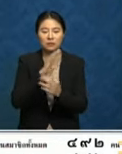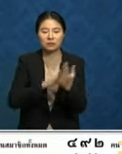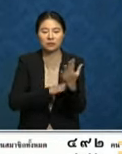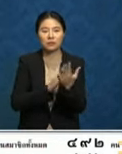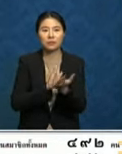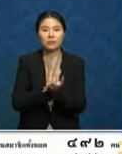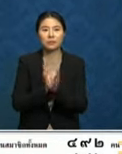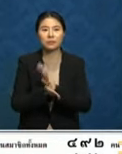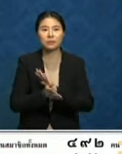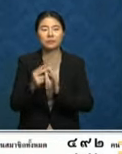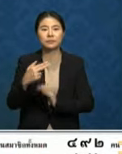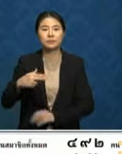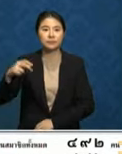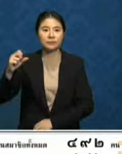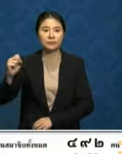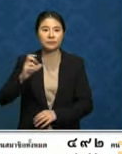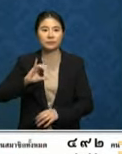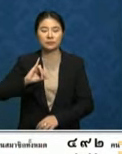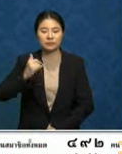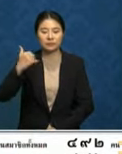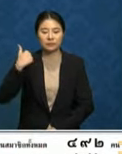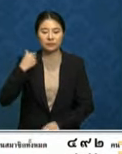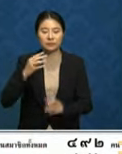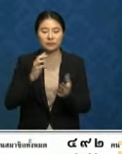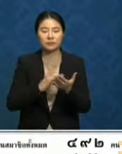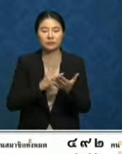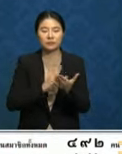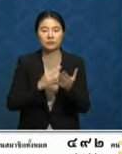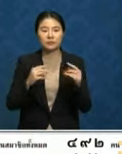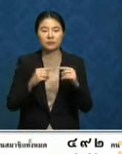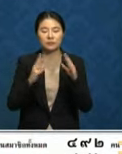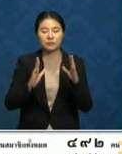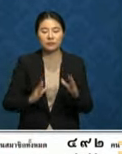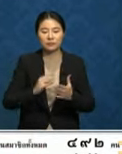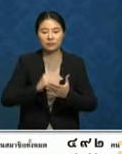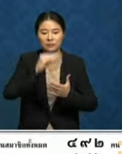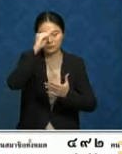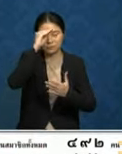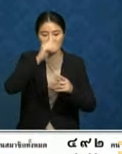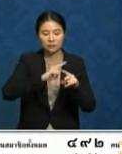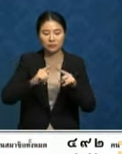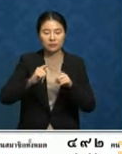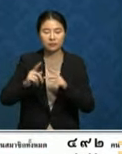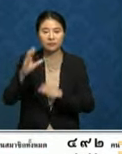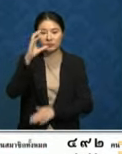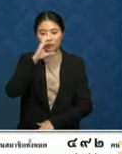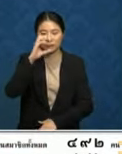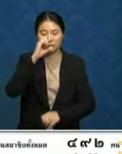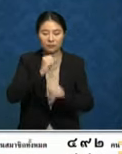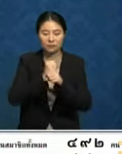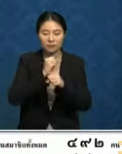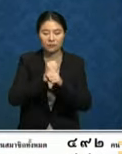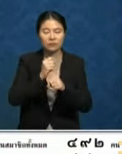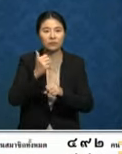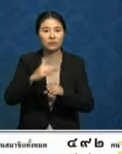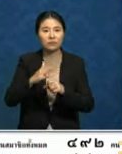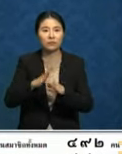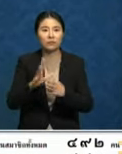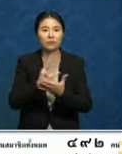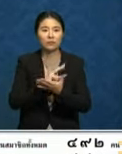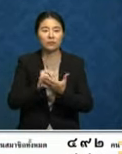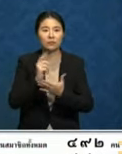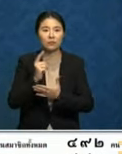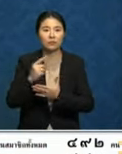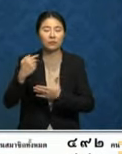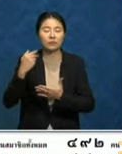ปรับปรุงหลักสูตรบางสาขาวิชาบางหลักสูตรนักศึกษาจบมาหางานทำไม่ได้มหาวิทยาลัย